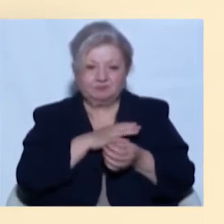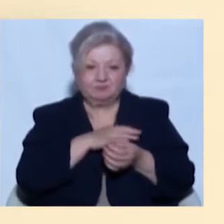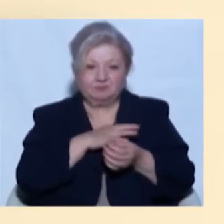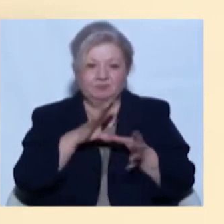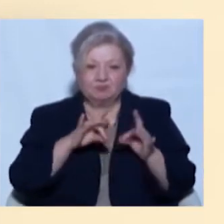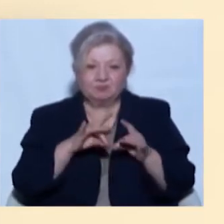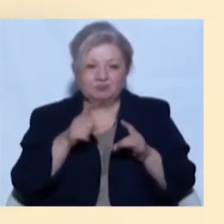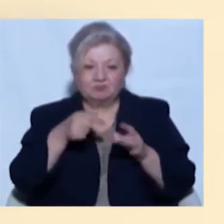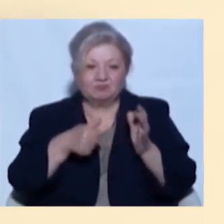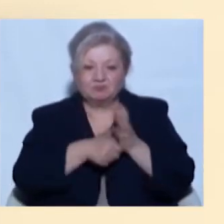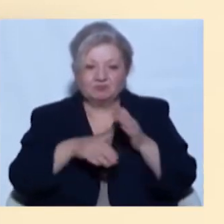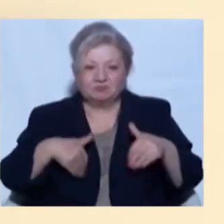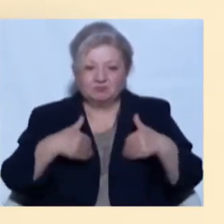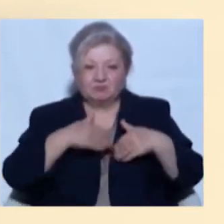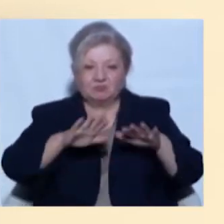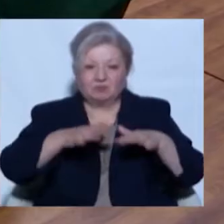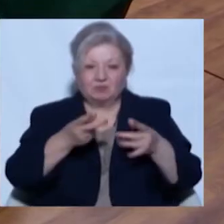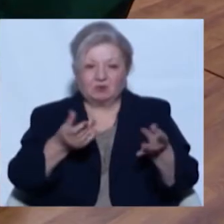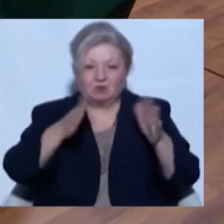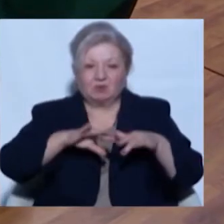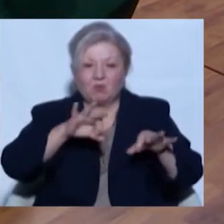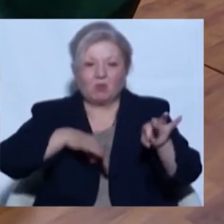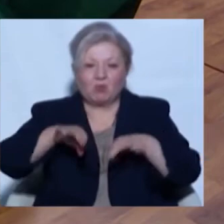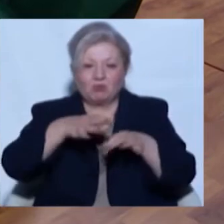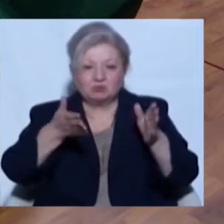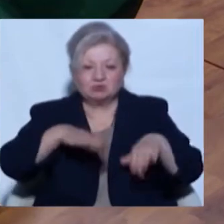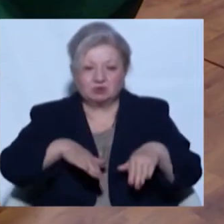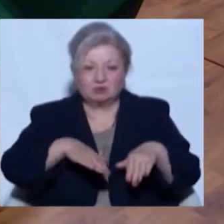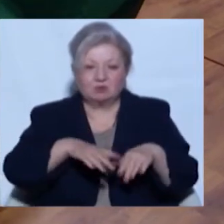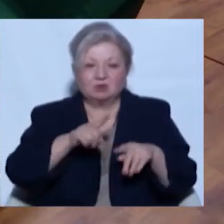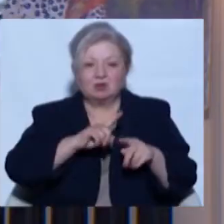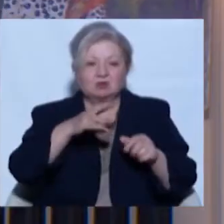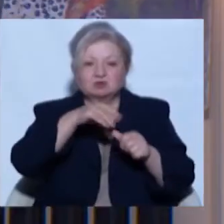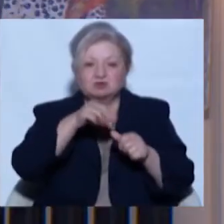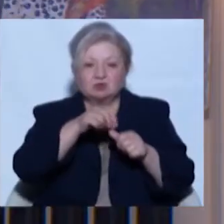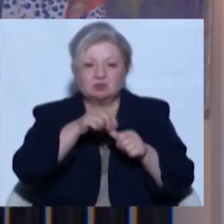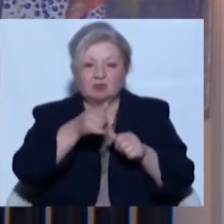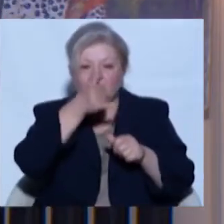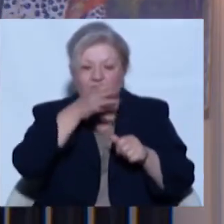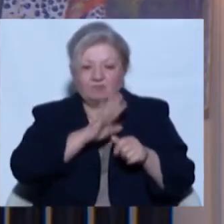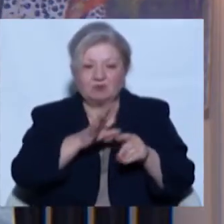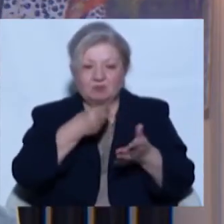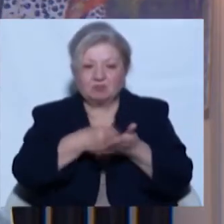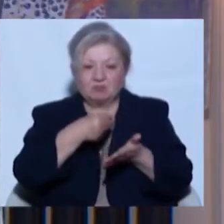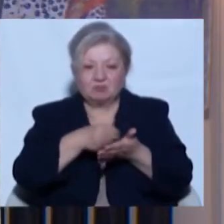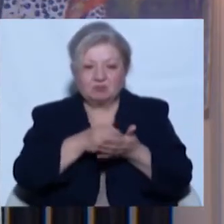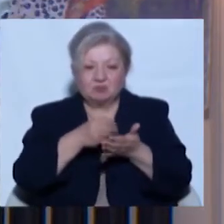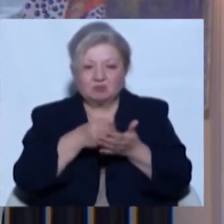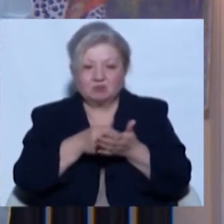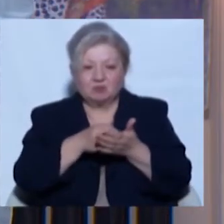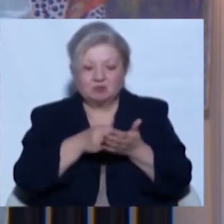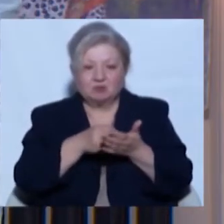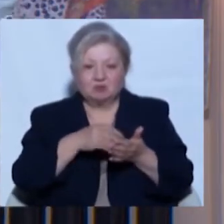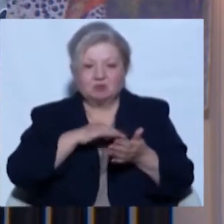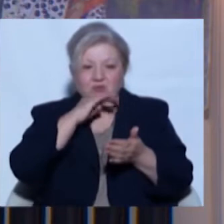წინამძღოლობით, მაგრამ როგორც გითხარით, პროექტი ჩავარდა, ვინაიდან სომხებმა ვერ შეძლეს ფინანსური უზრუნველყოფა ამ პროექტისა